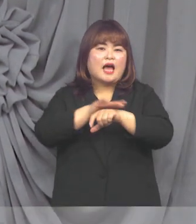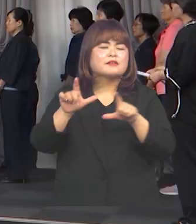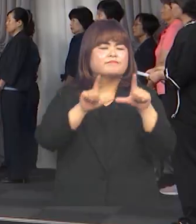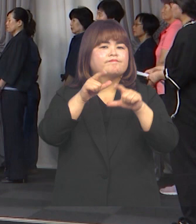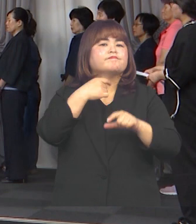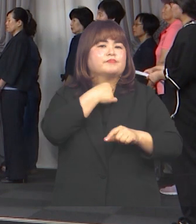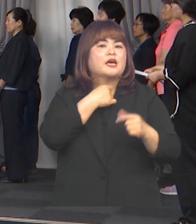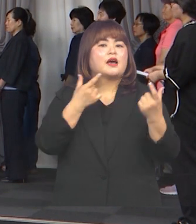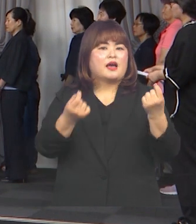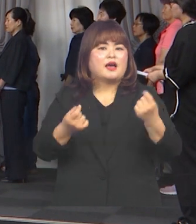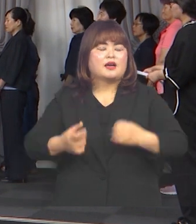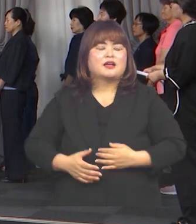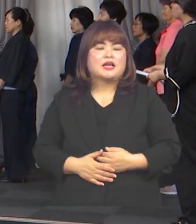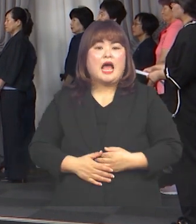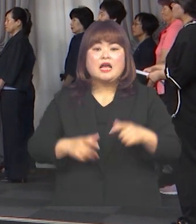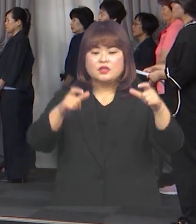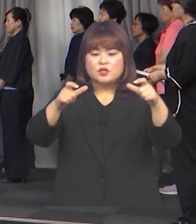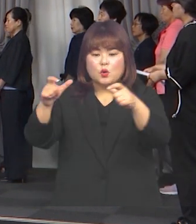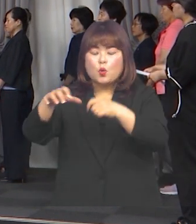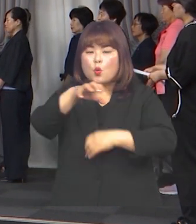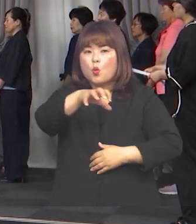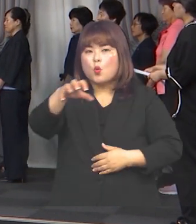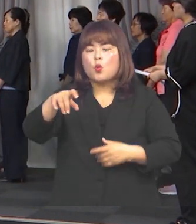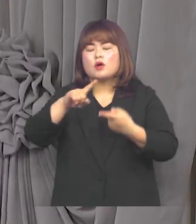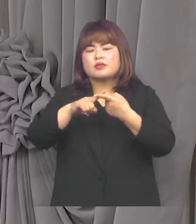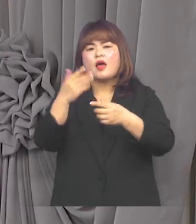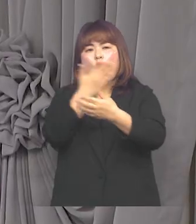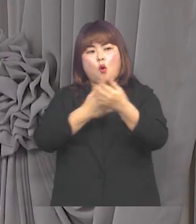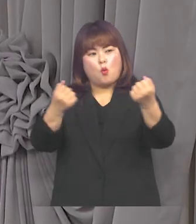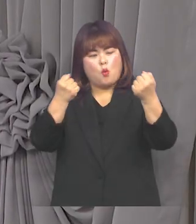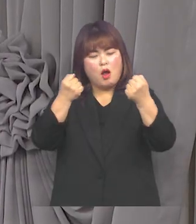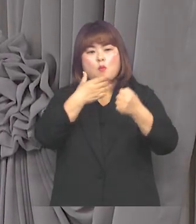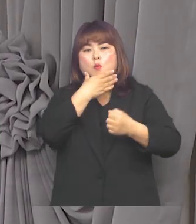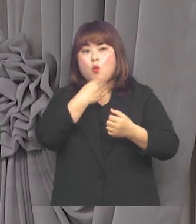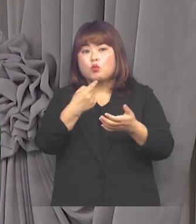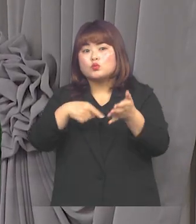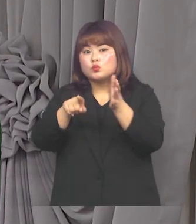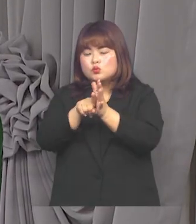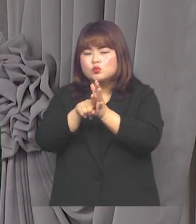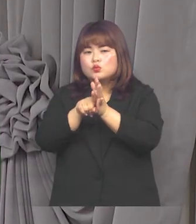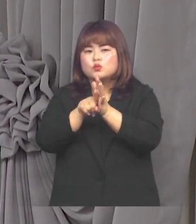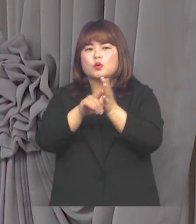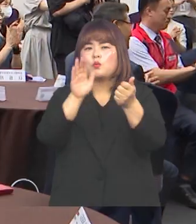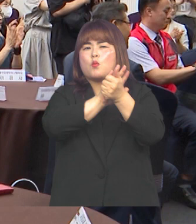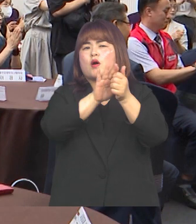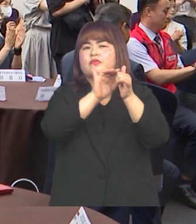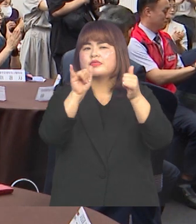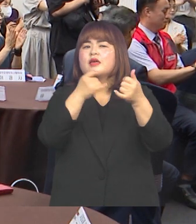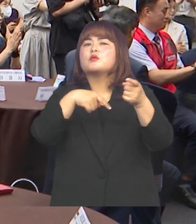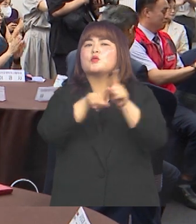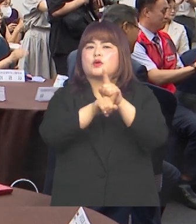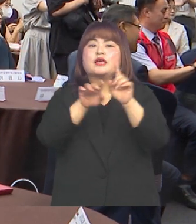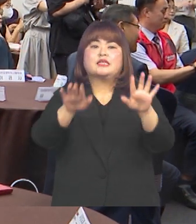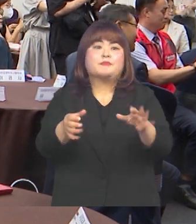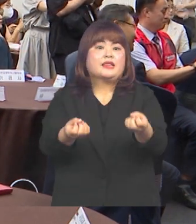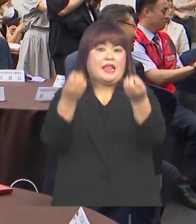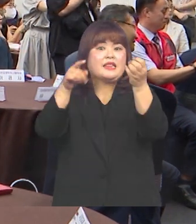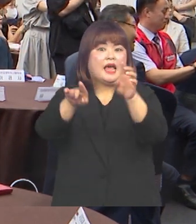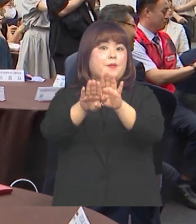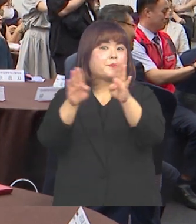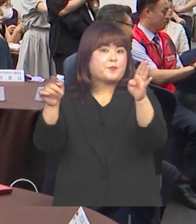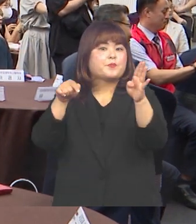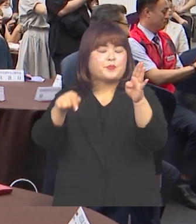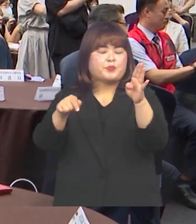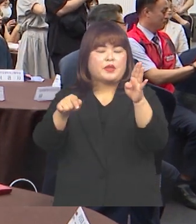싶습니다. 지역 내 어르신들의 건강한 삶과 복지를 위해 일하는 요양보호사를 격려하고자 마련된 이번 행사를